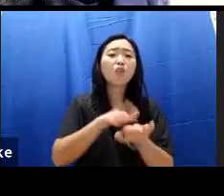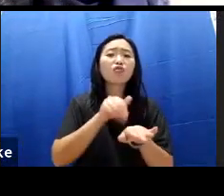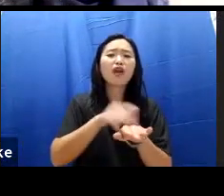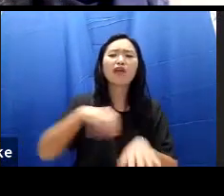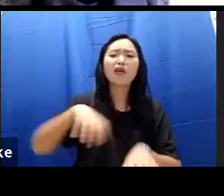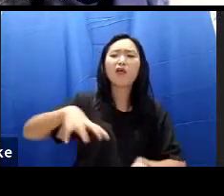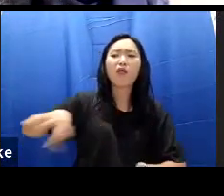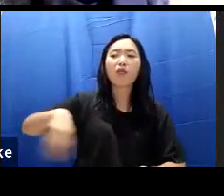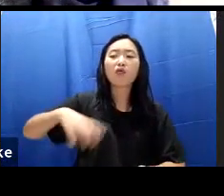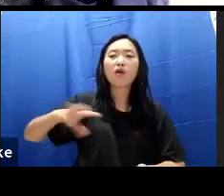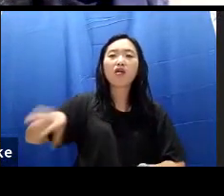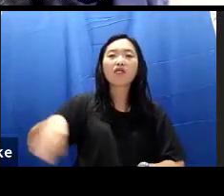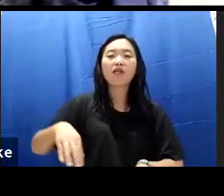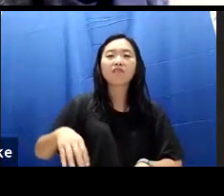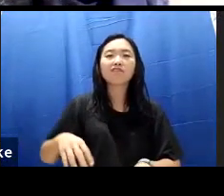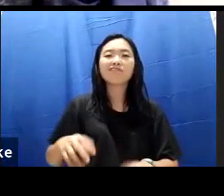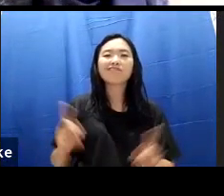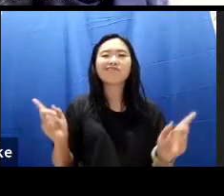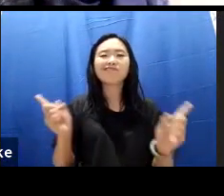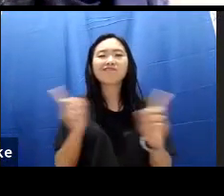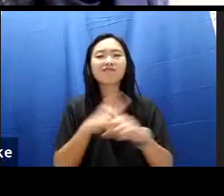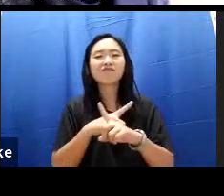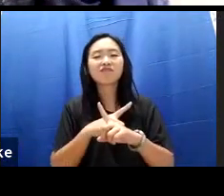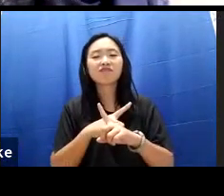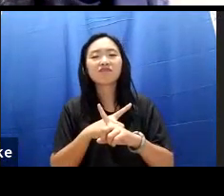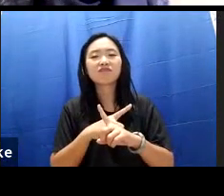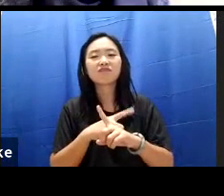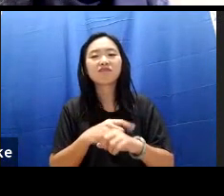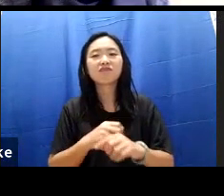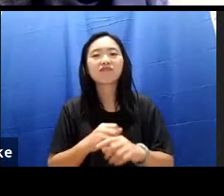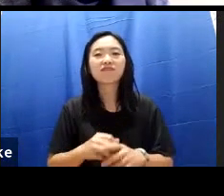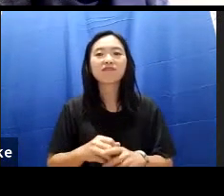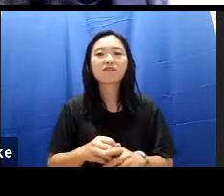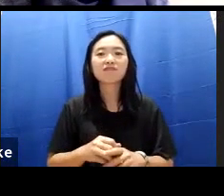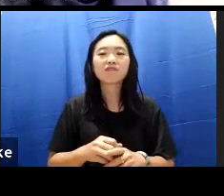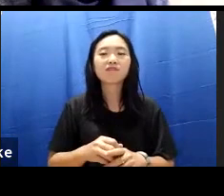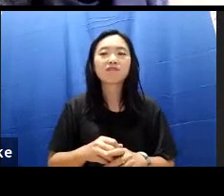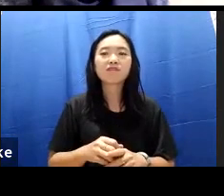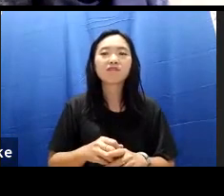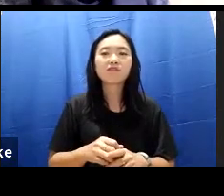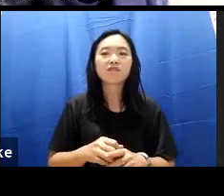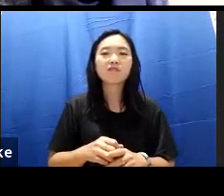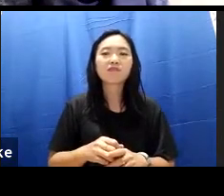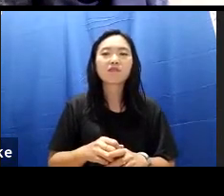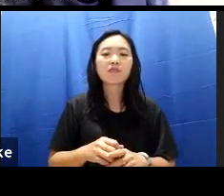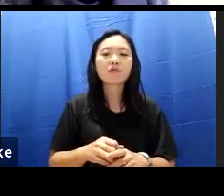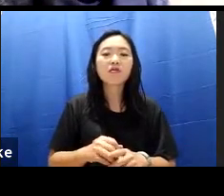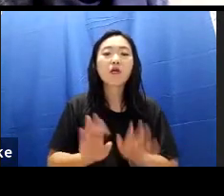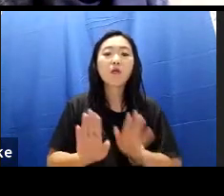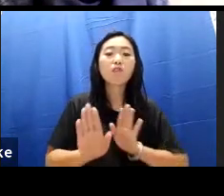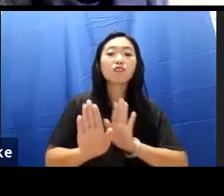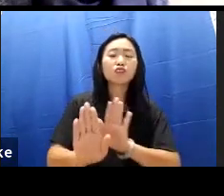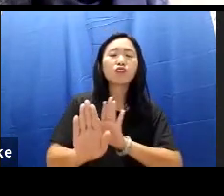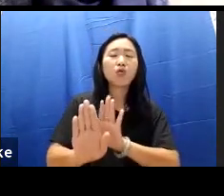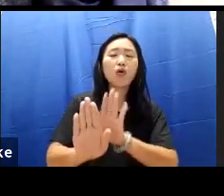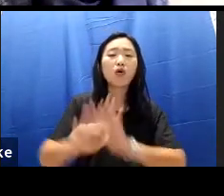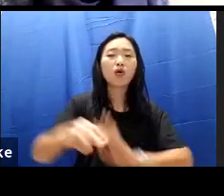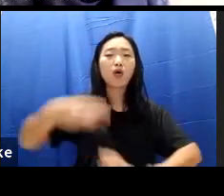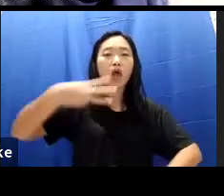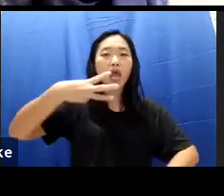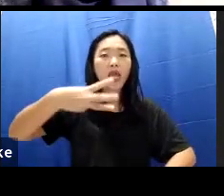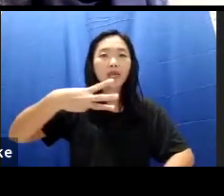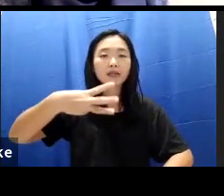untuk mencari dan menentukan siapa diri